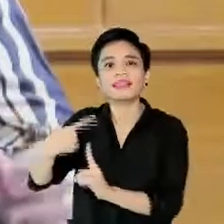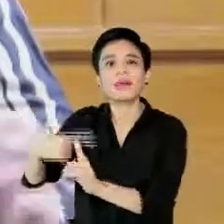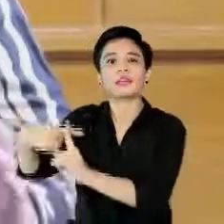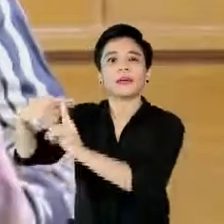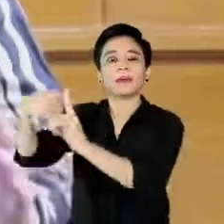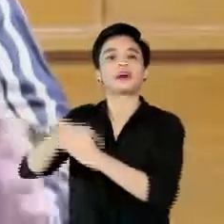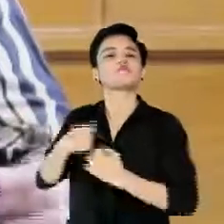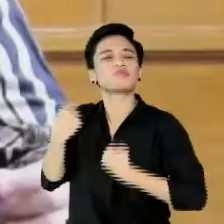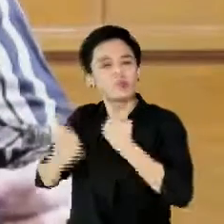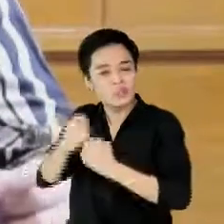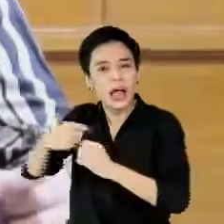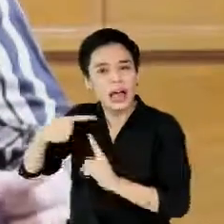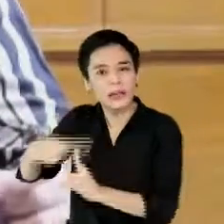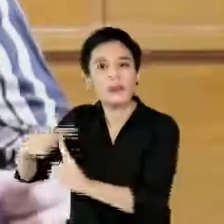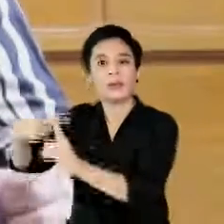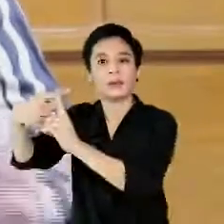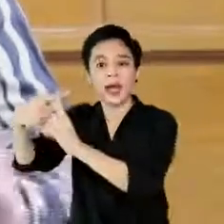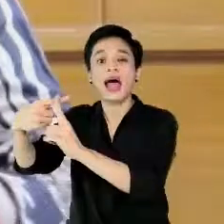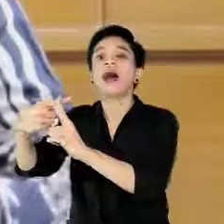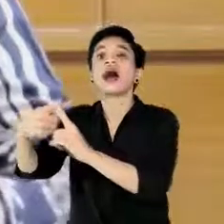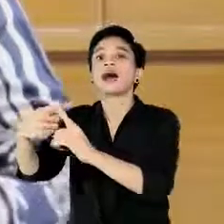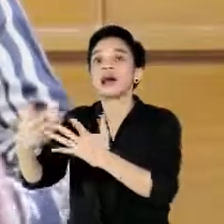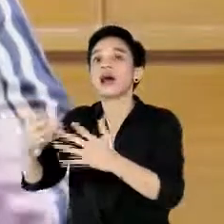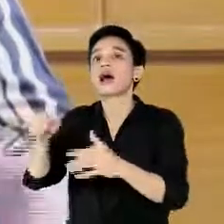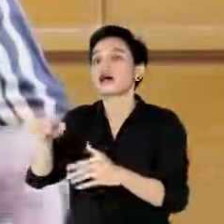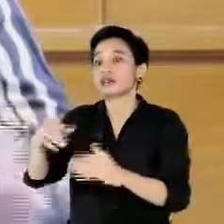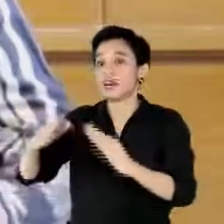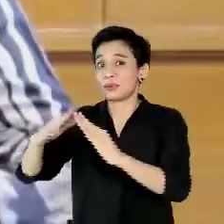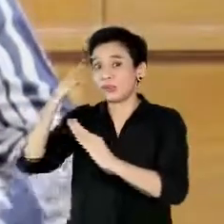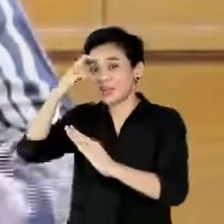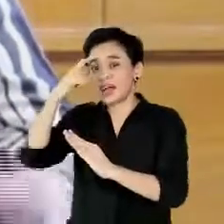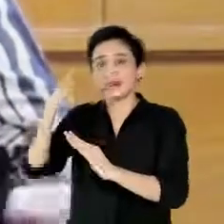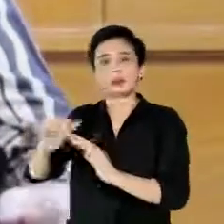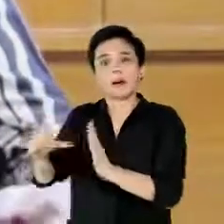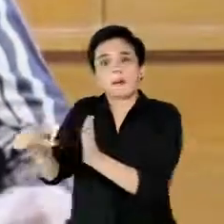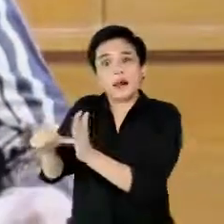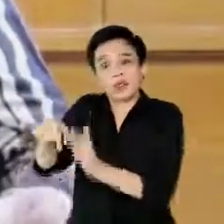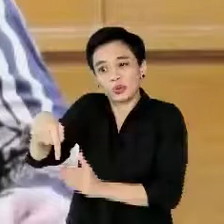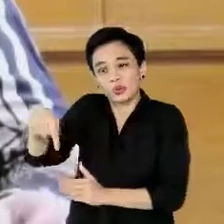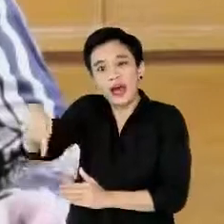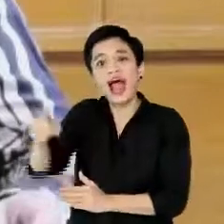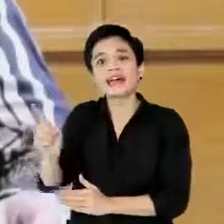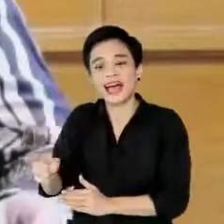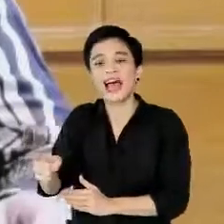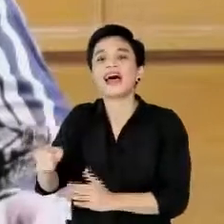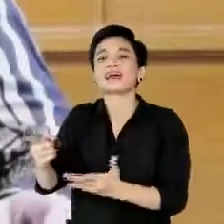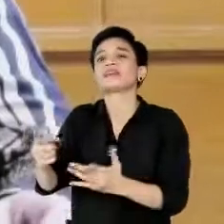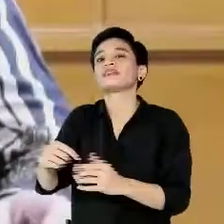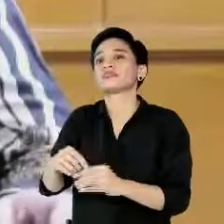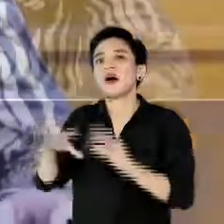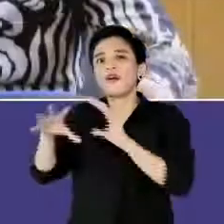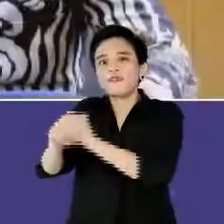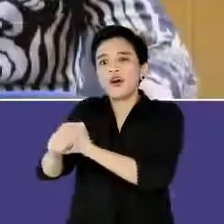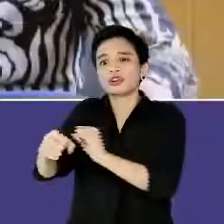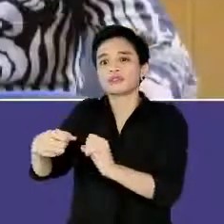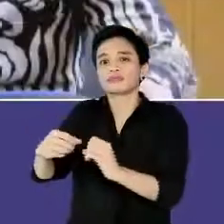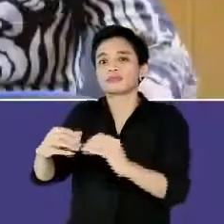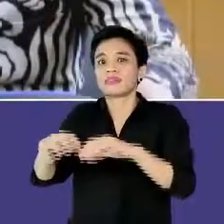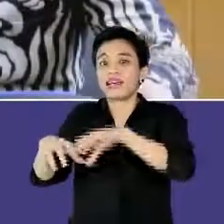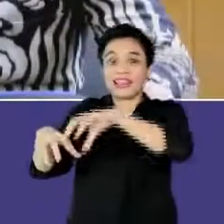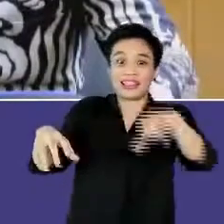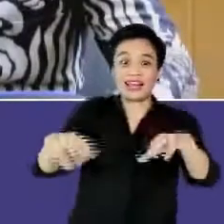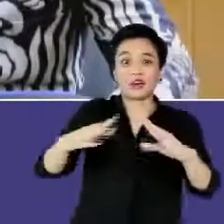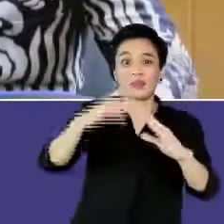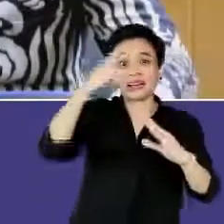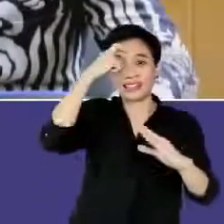apa kondisi rumah sakit penyangga ini juga siap untuk menerima kasus-kasus yang bukan saja berasal dari Bangkalan baik Mas